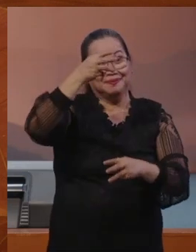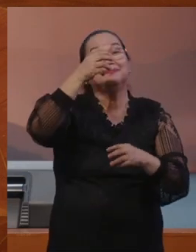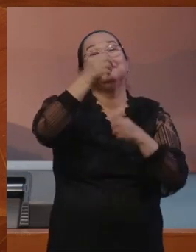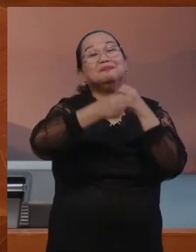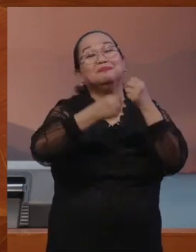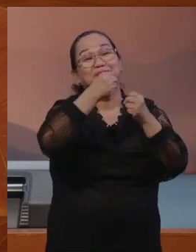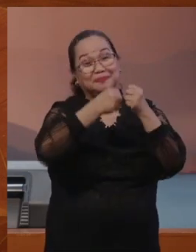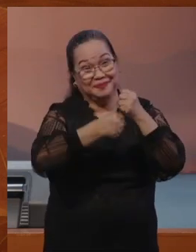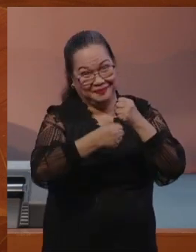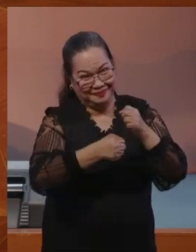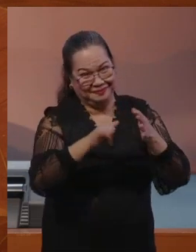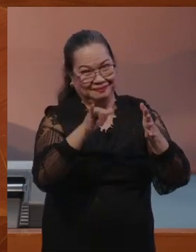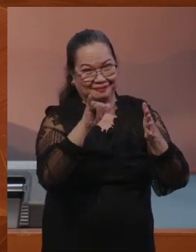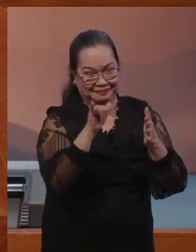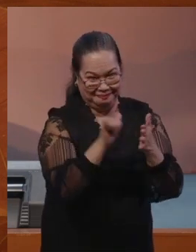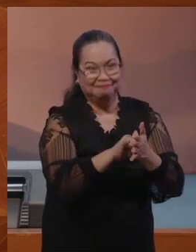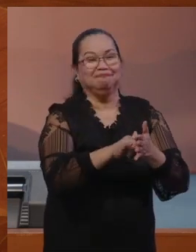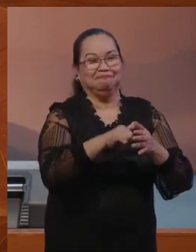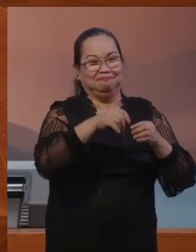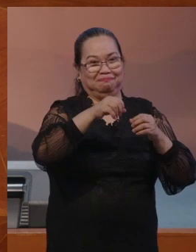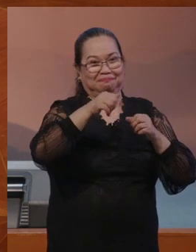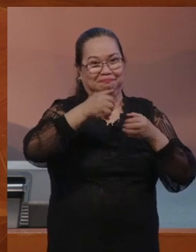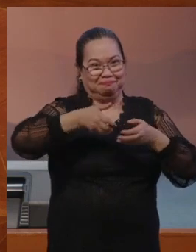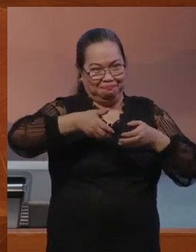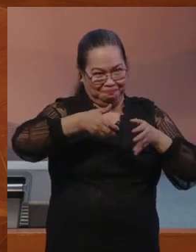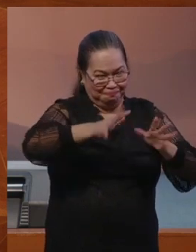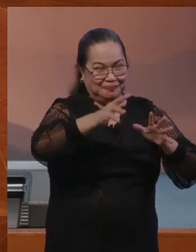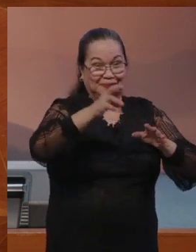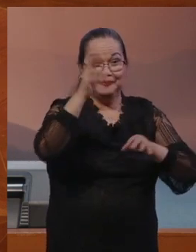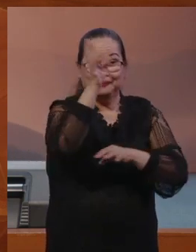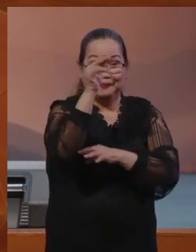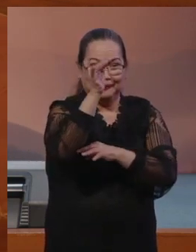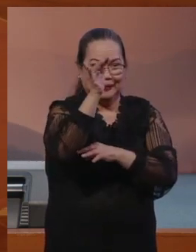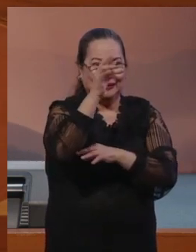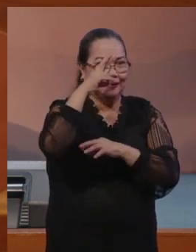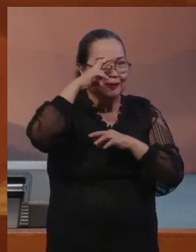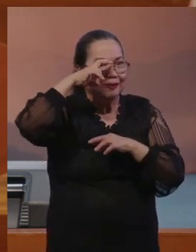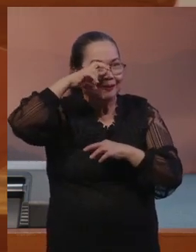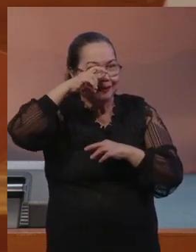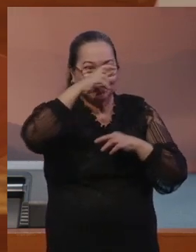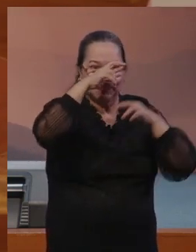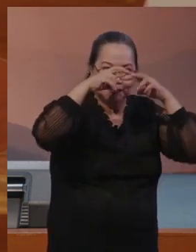doon. Doon po niya pinababa ang mga spies.